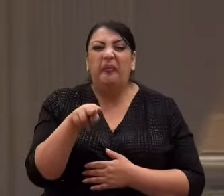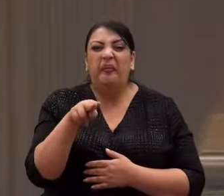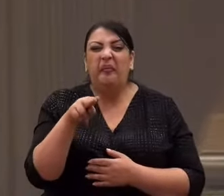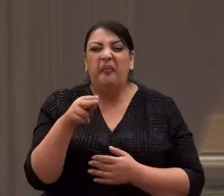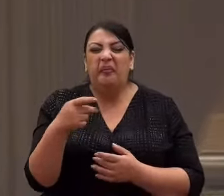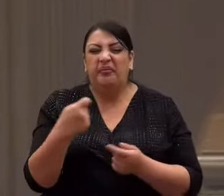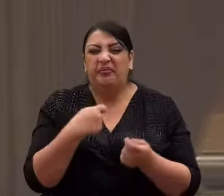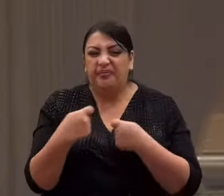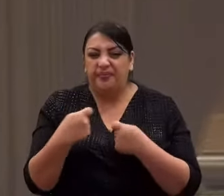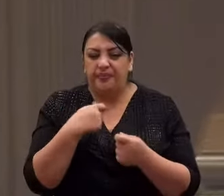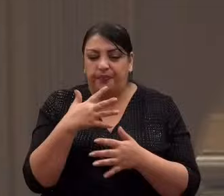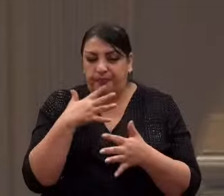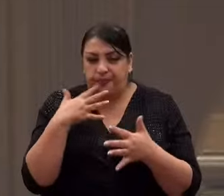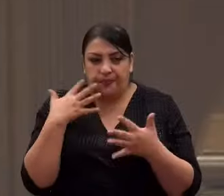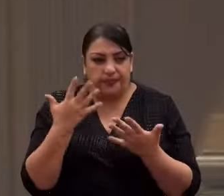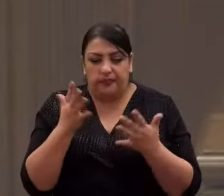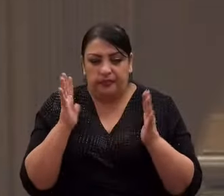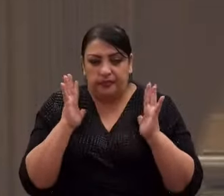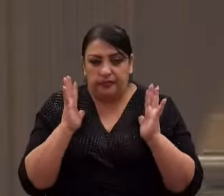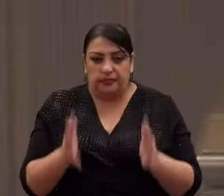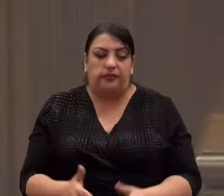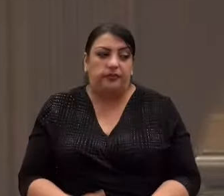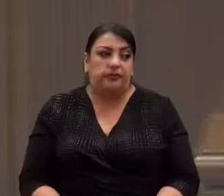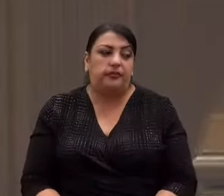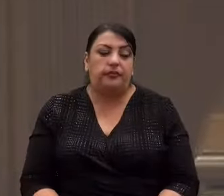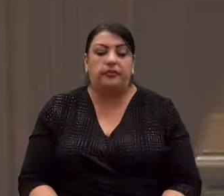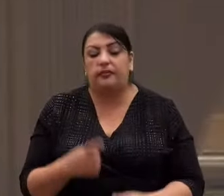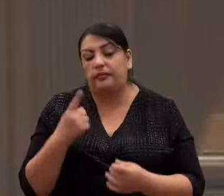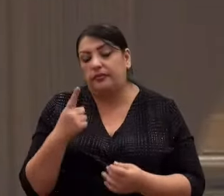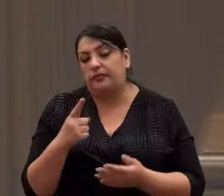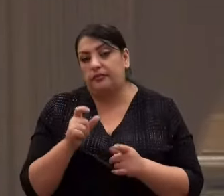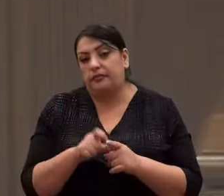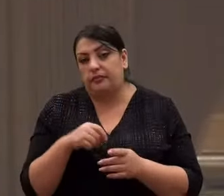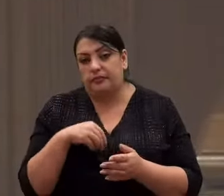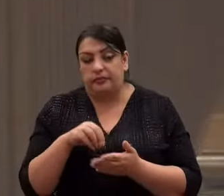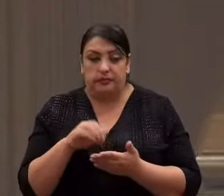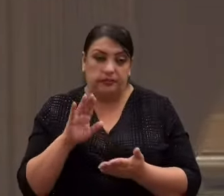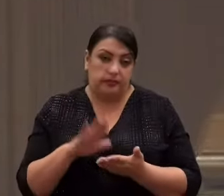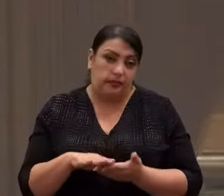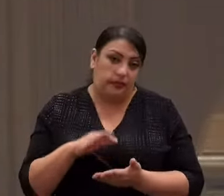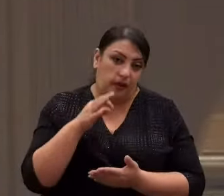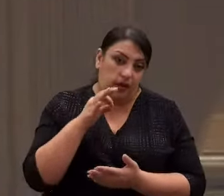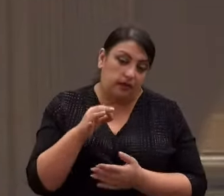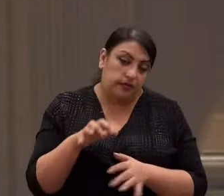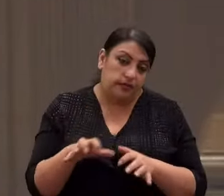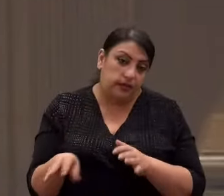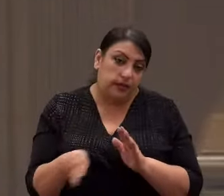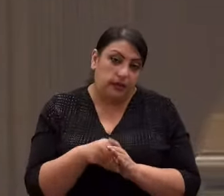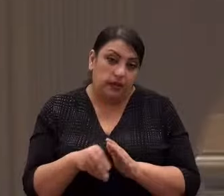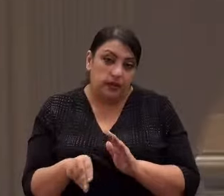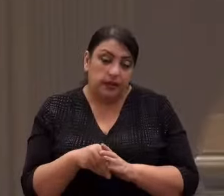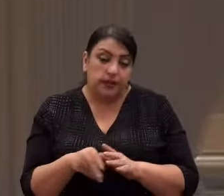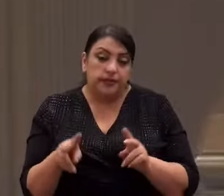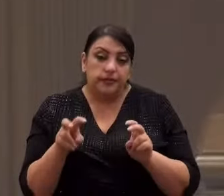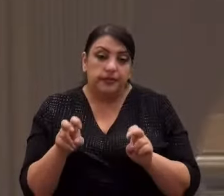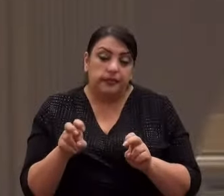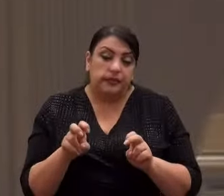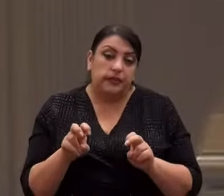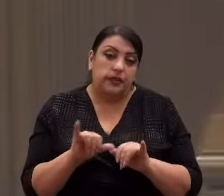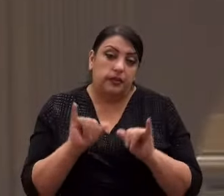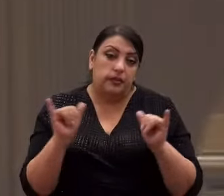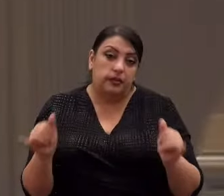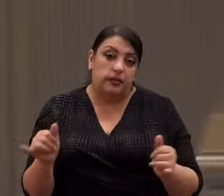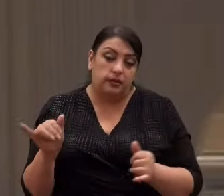բազմաթիվ են։ Ի դեպ, մի հանգամանք նշեմ, այստեղ խոսվեց կոռուպցիոն դեպքերի աճի